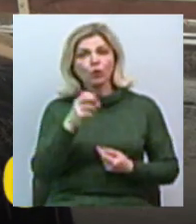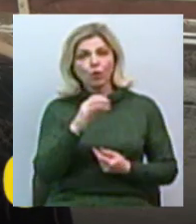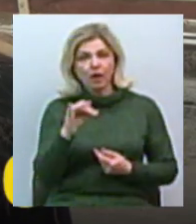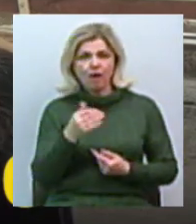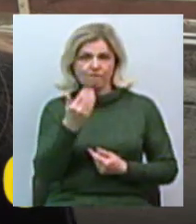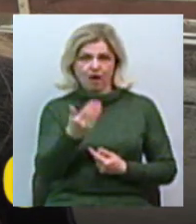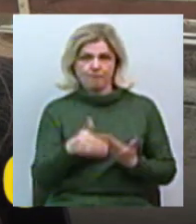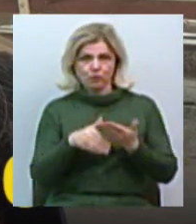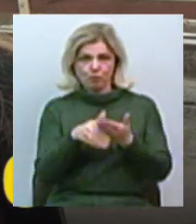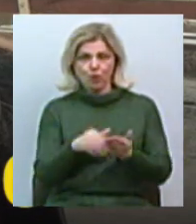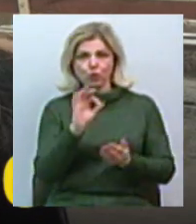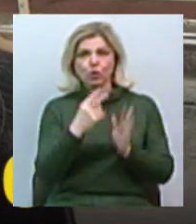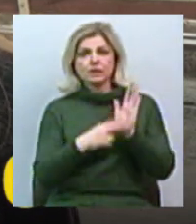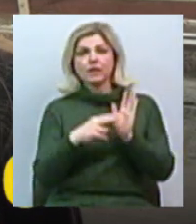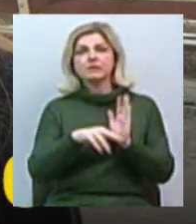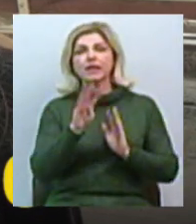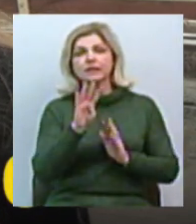допоможуть.